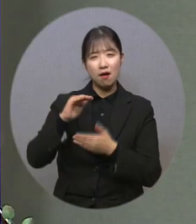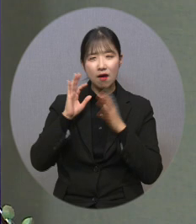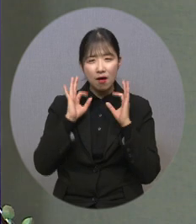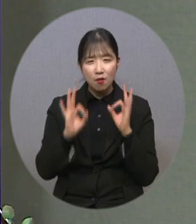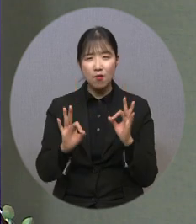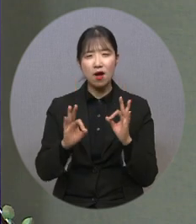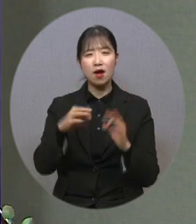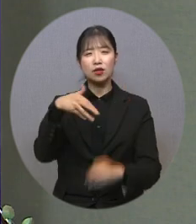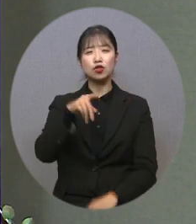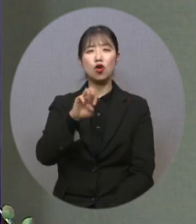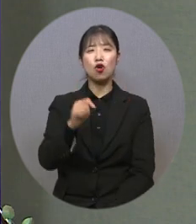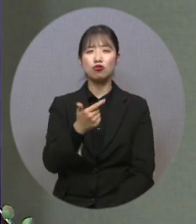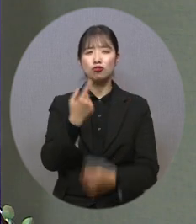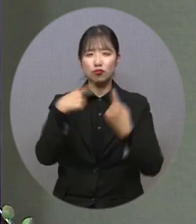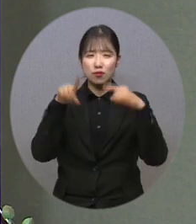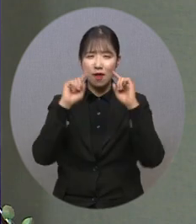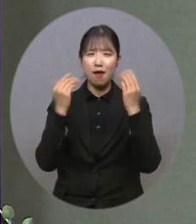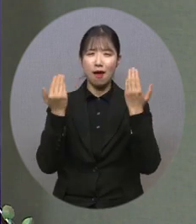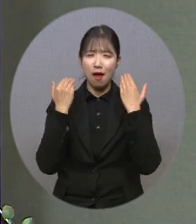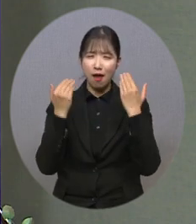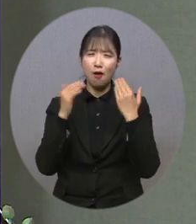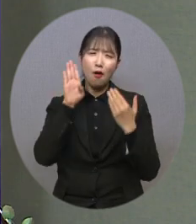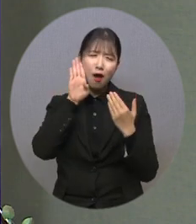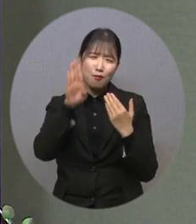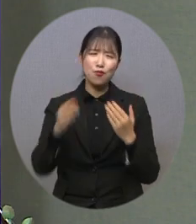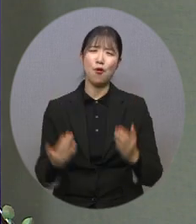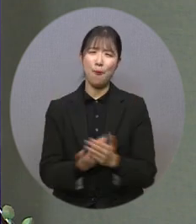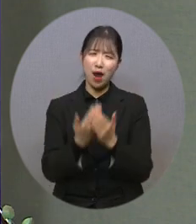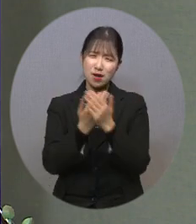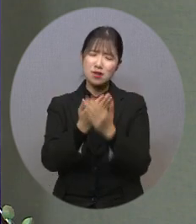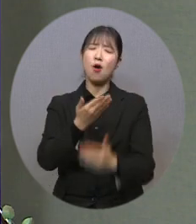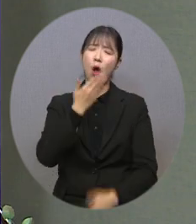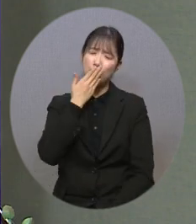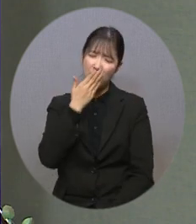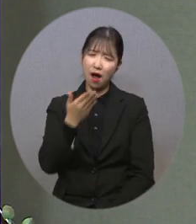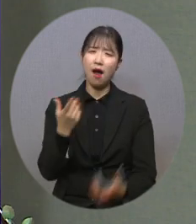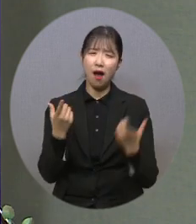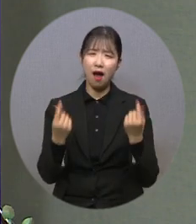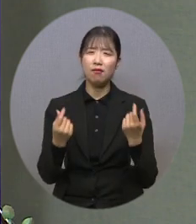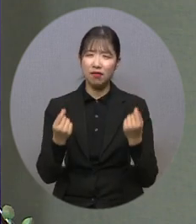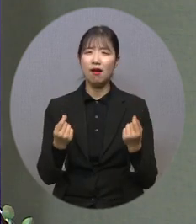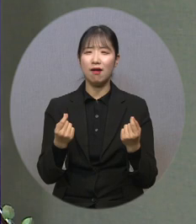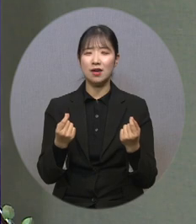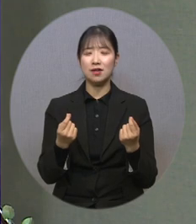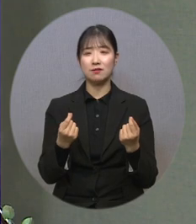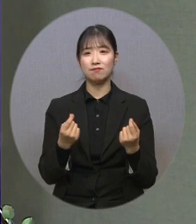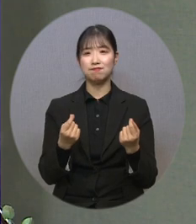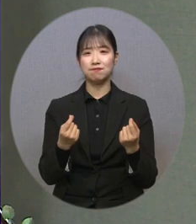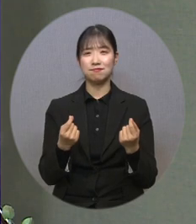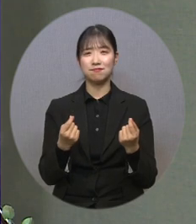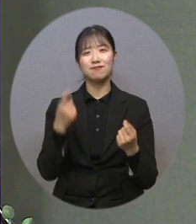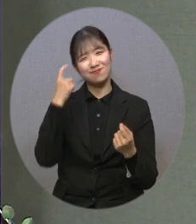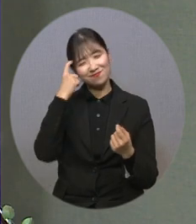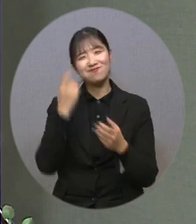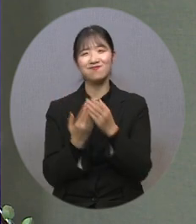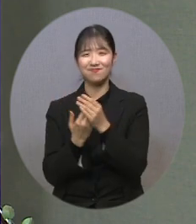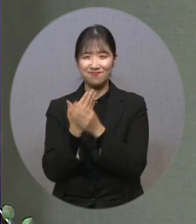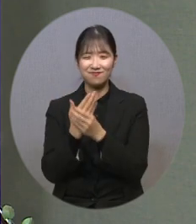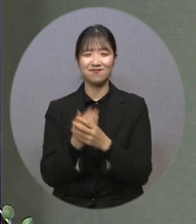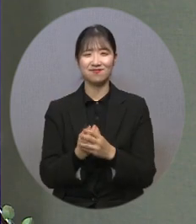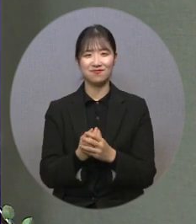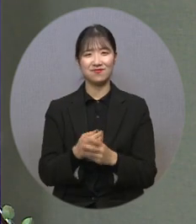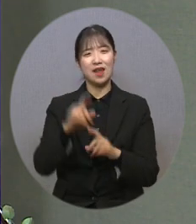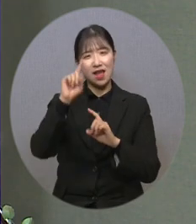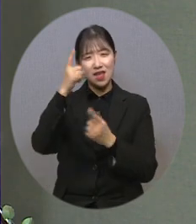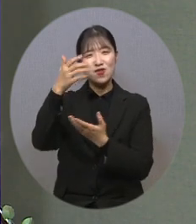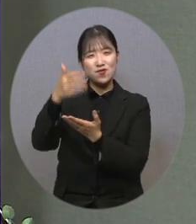우리 청운대학교가 엄청 앞으로 발전해야 하고 할 수밖에 없구나. 아닙니다. 이거. 왜